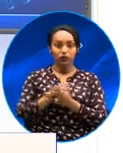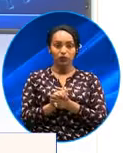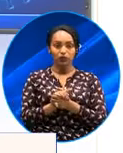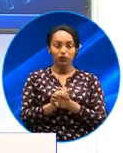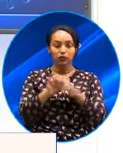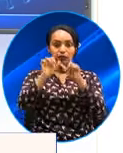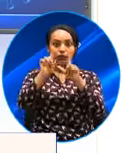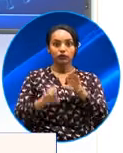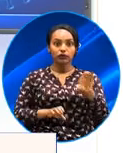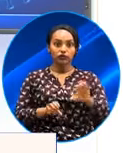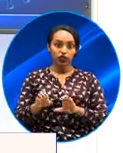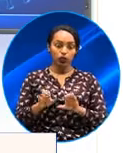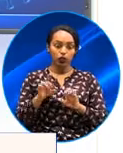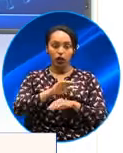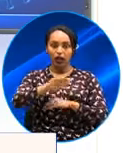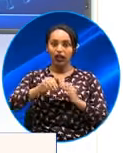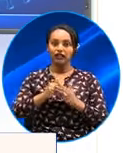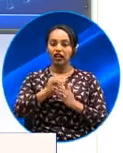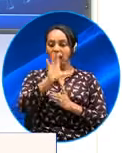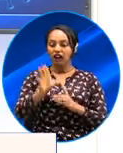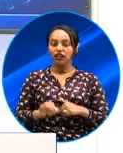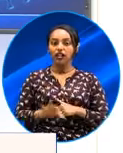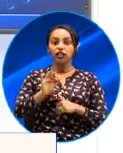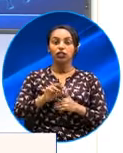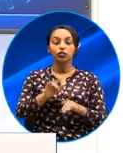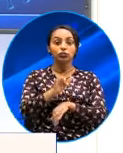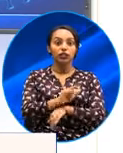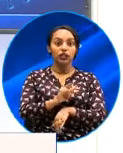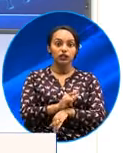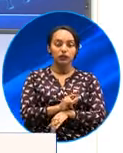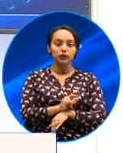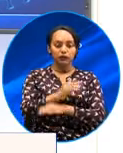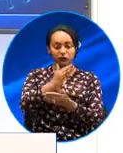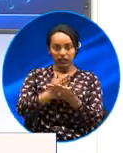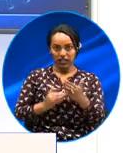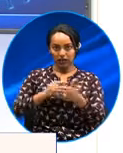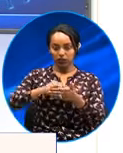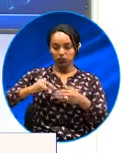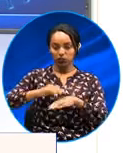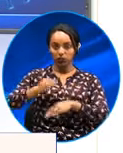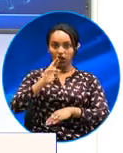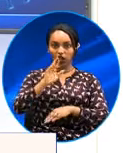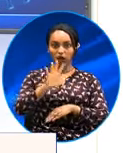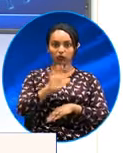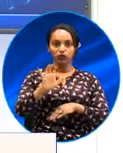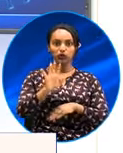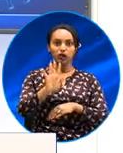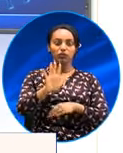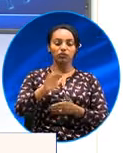ወረርሽኝ ምርመራ ተደርጎላቸው አጠቃላይ በአፍሪካ የተገኘባቸው ዜጎች ከግማሽ ሚሊዮን በላይ ናቸው።